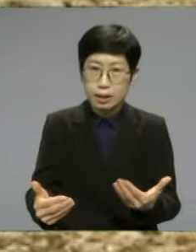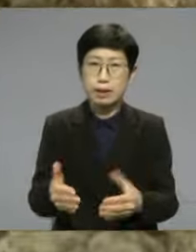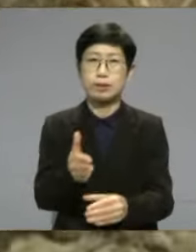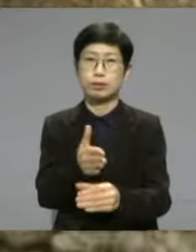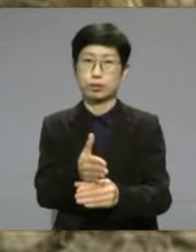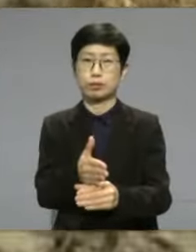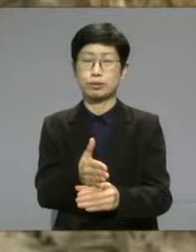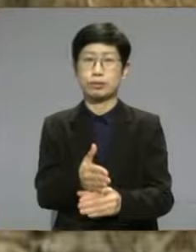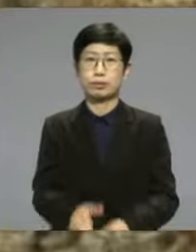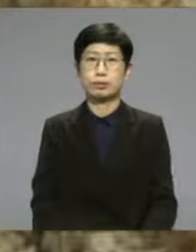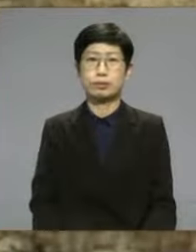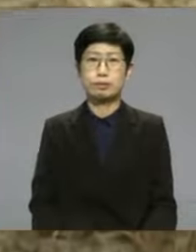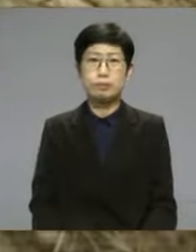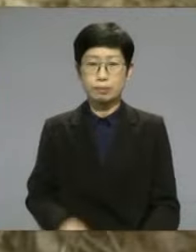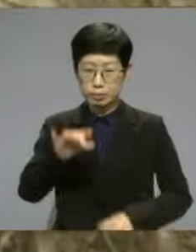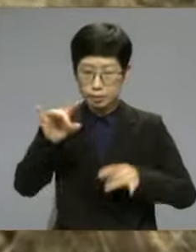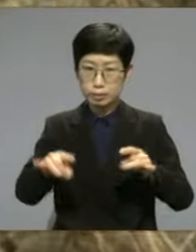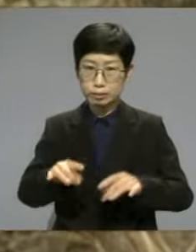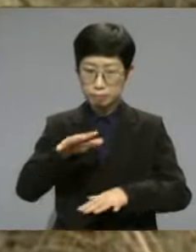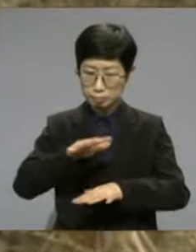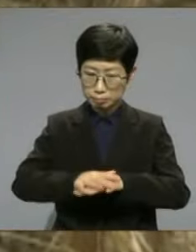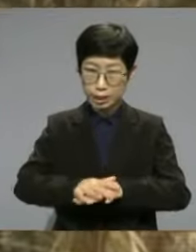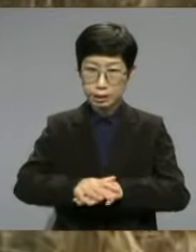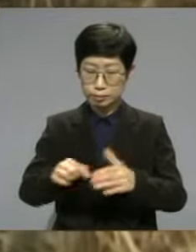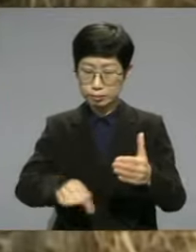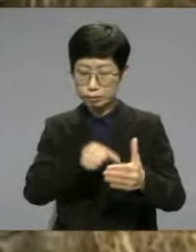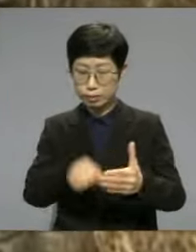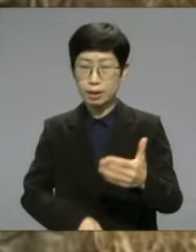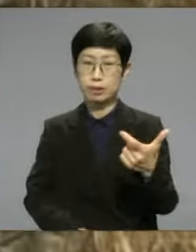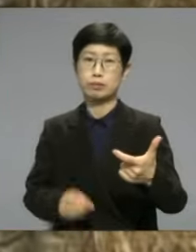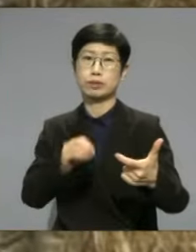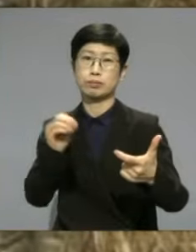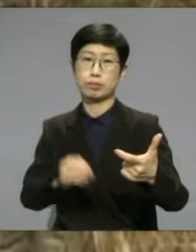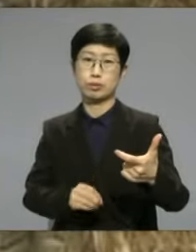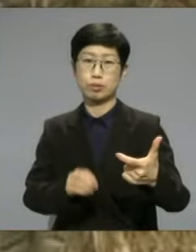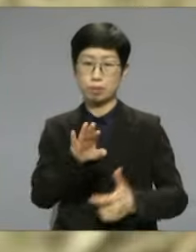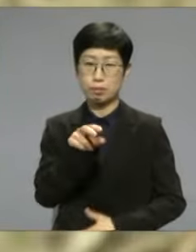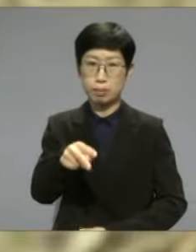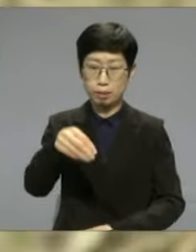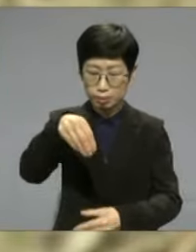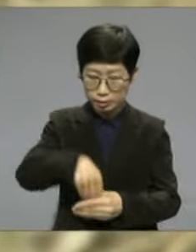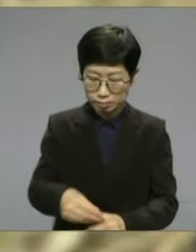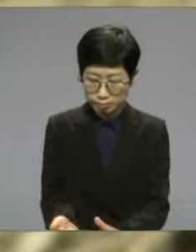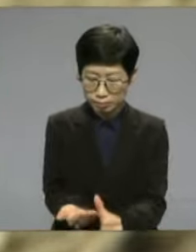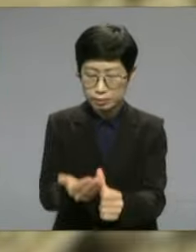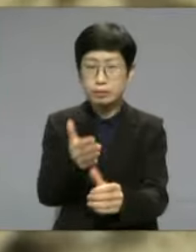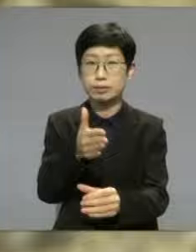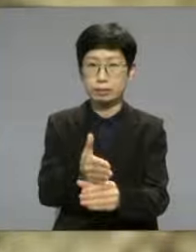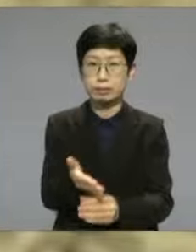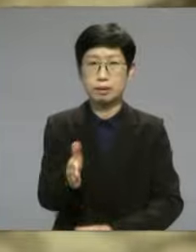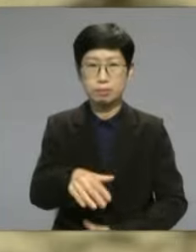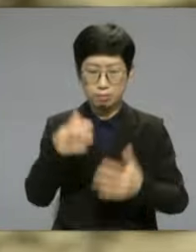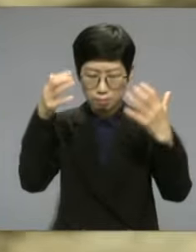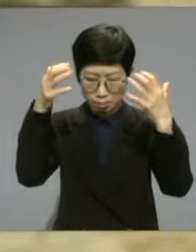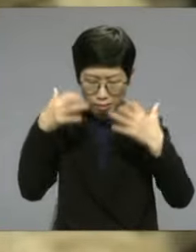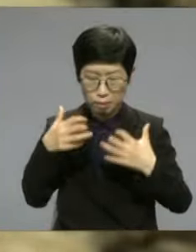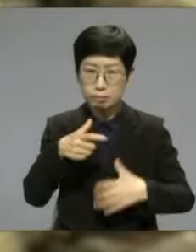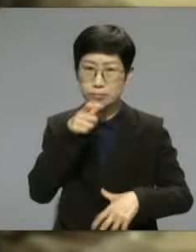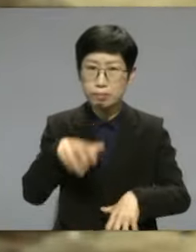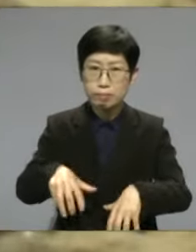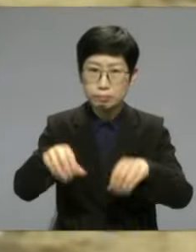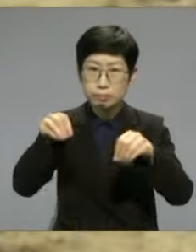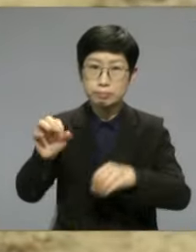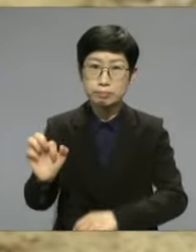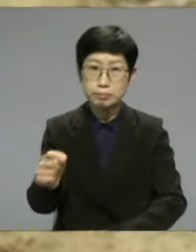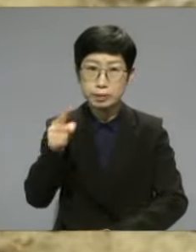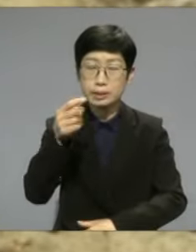중심 국가로 태국 농경지의 60% 변호사가 이루어지고 있습니다 하지만 폭염과 가뭄으로 올해